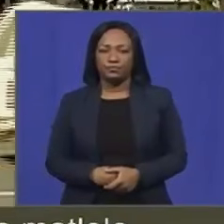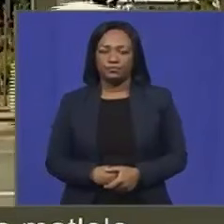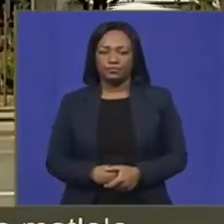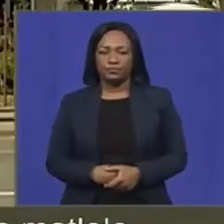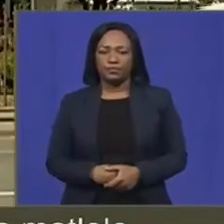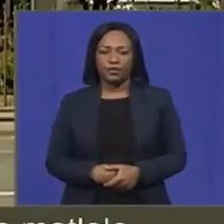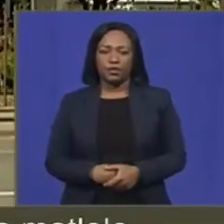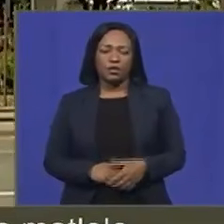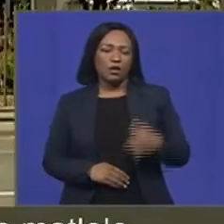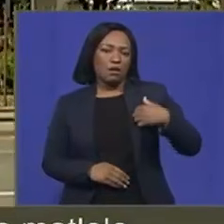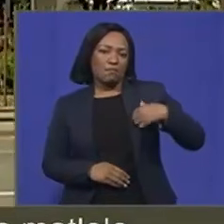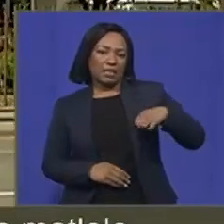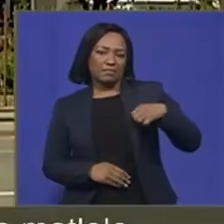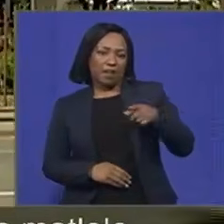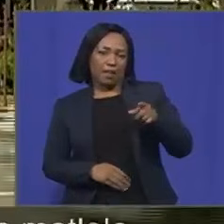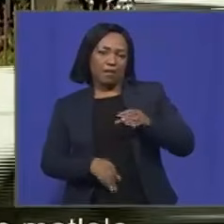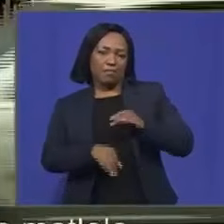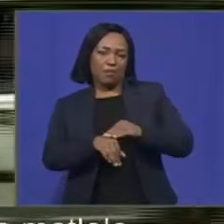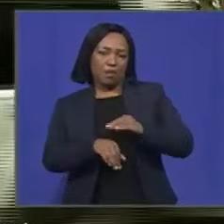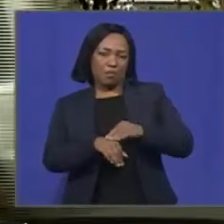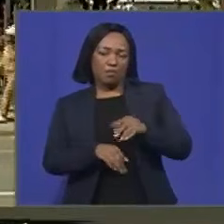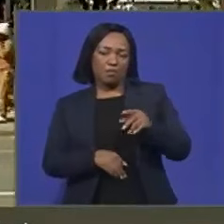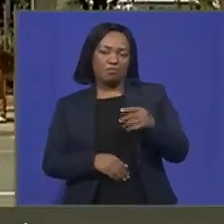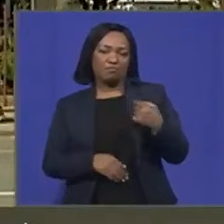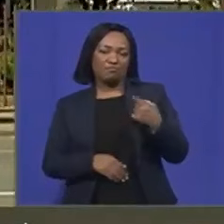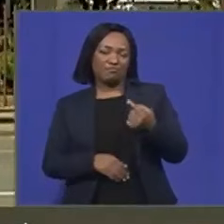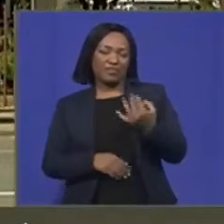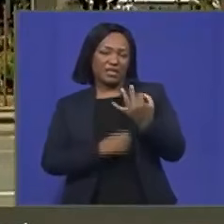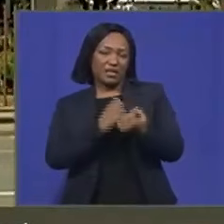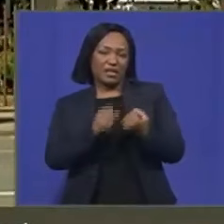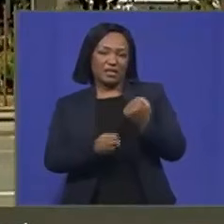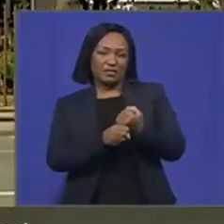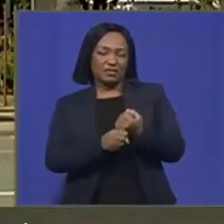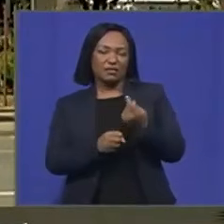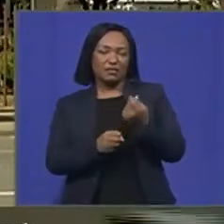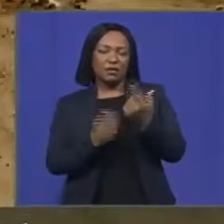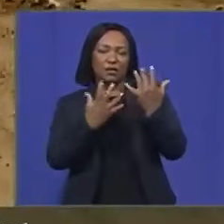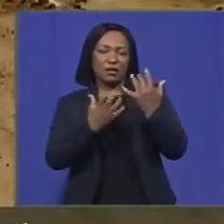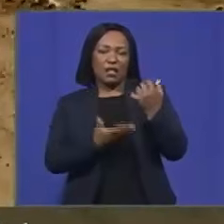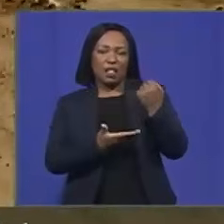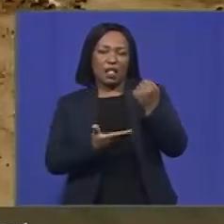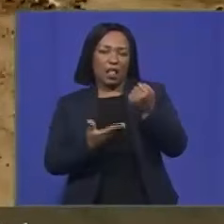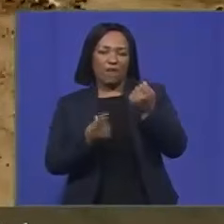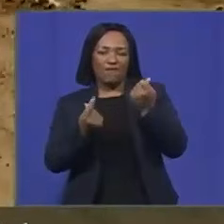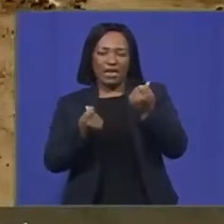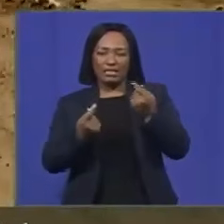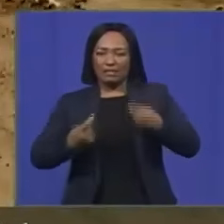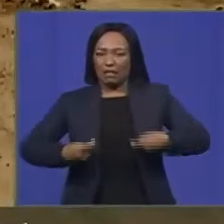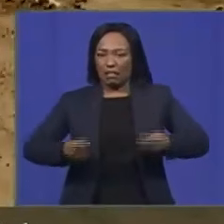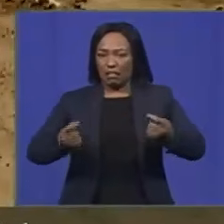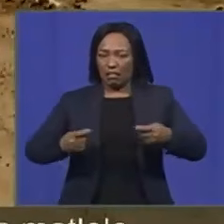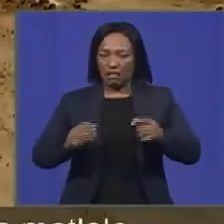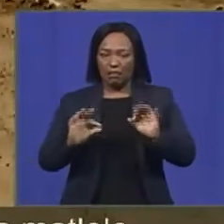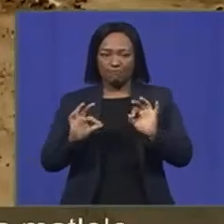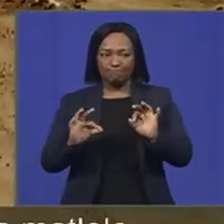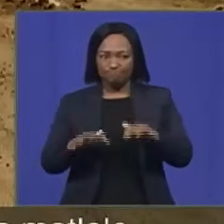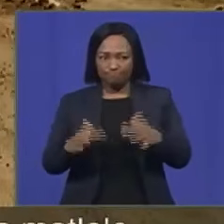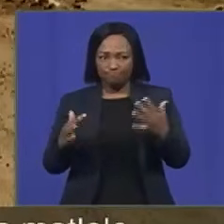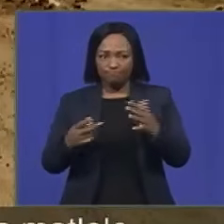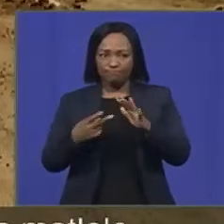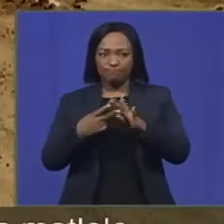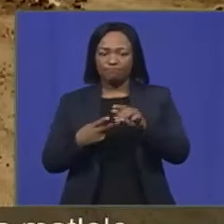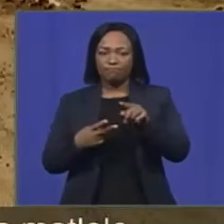Masepala o mo mathateng wa Ditsobotla o na le dingwaga di le 5 tsa tekanyetsokabo e e sa rulegangwang sentle, tlhaelo ya manaane a go duedisa ditirelo le